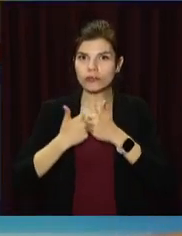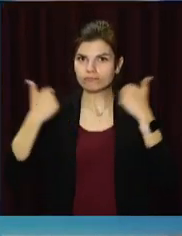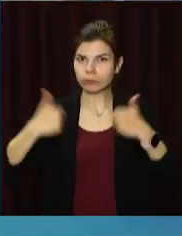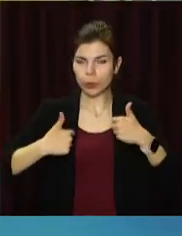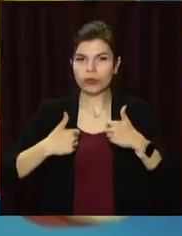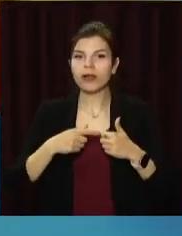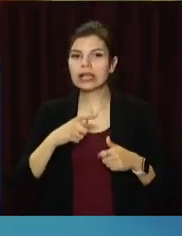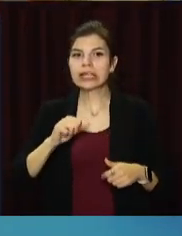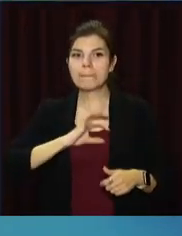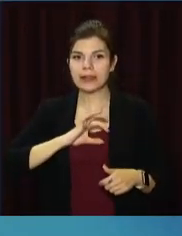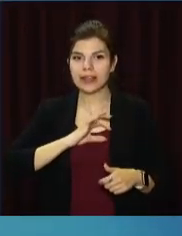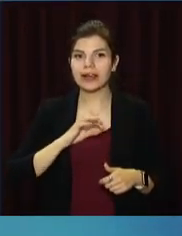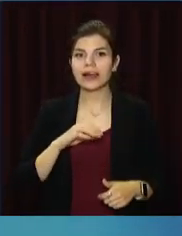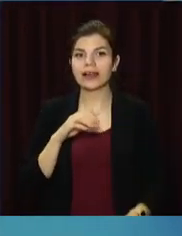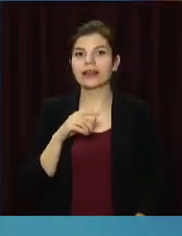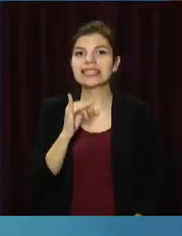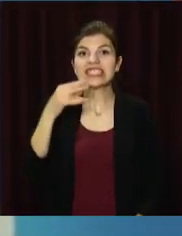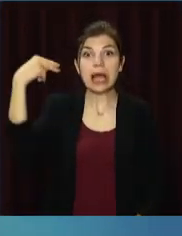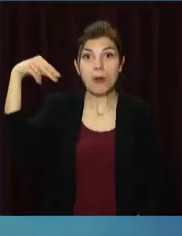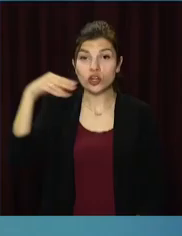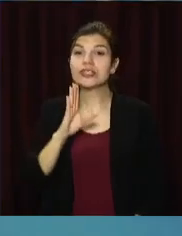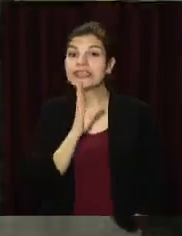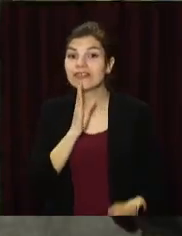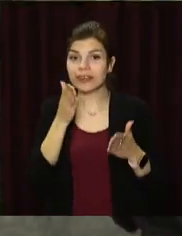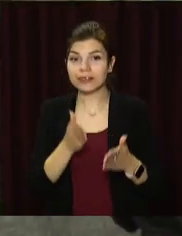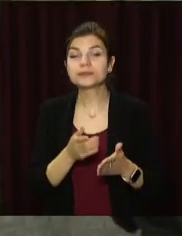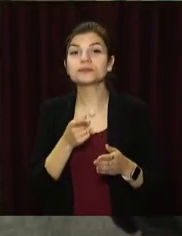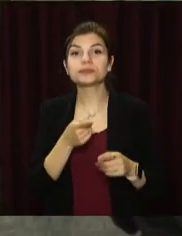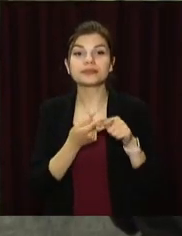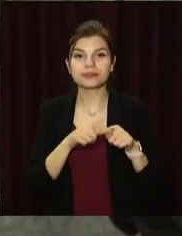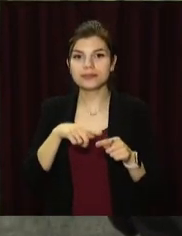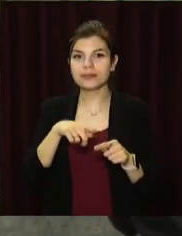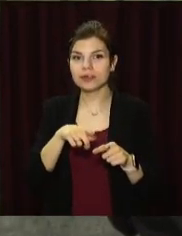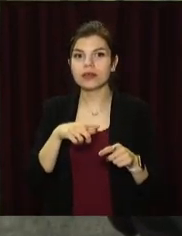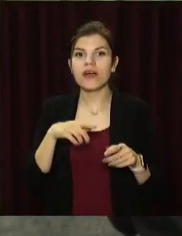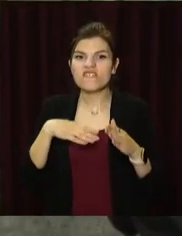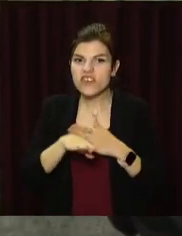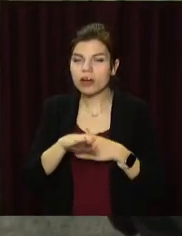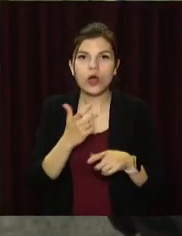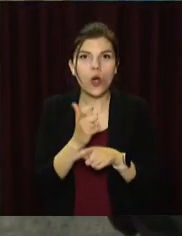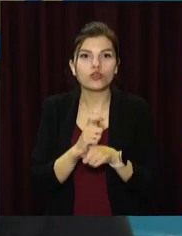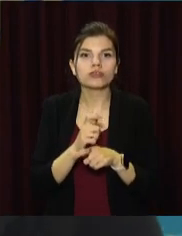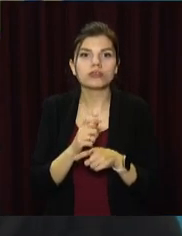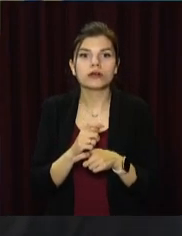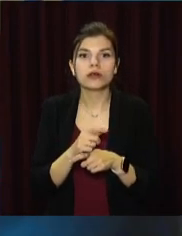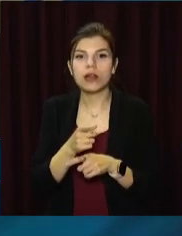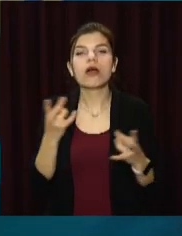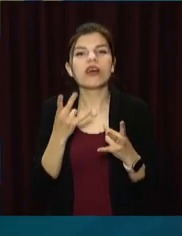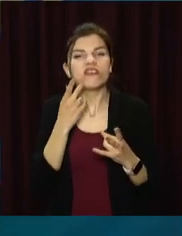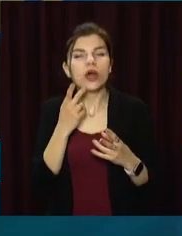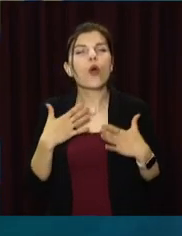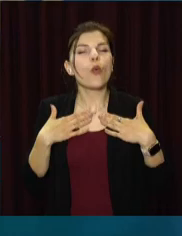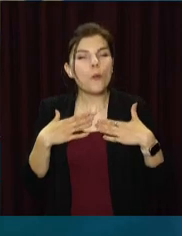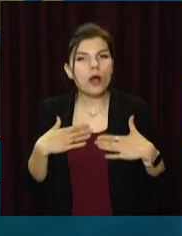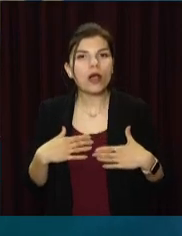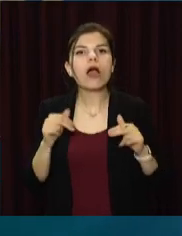у боротьбі за медалі Євгенія Тініна із Запоріжжя. Вихід на поміст для неї цілий ритуал, каже дівчина. Нужно просто успокоїтися